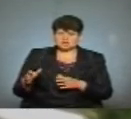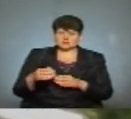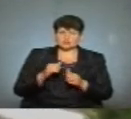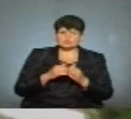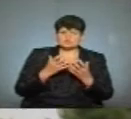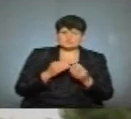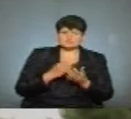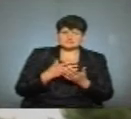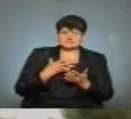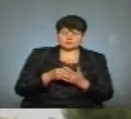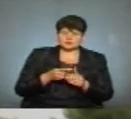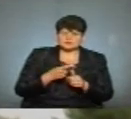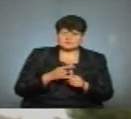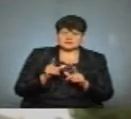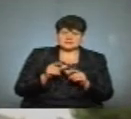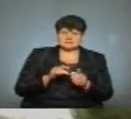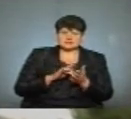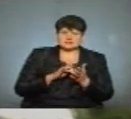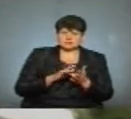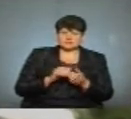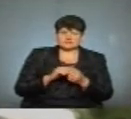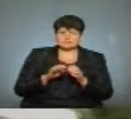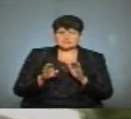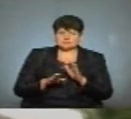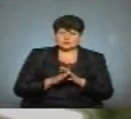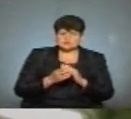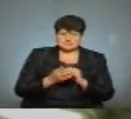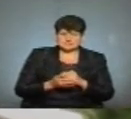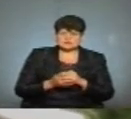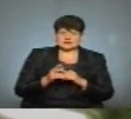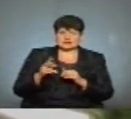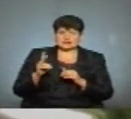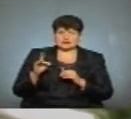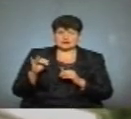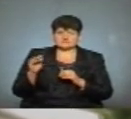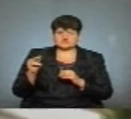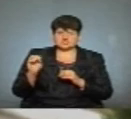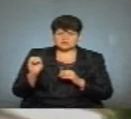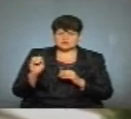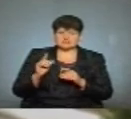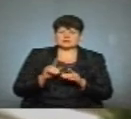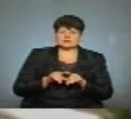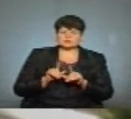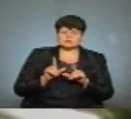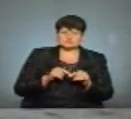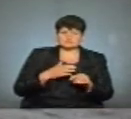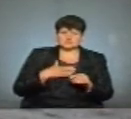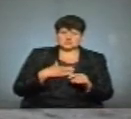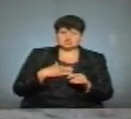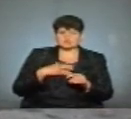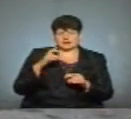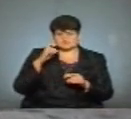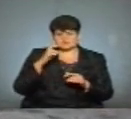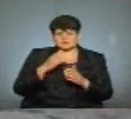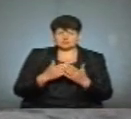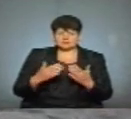свою назву. Також ми їдемо на екскурсії Кам'янець-Подільськ, Кривче, також відвідуємо наш краєзнавчий музей. У